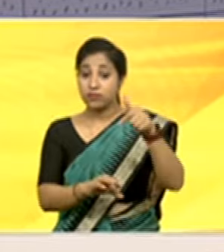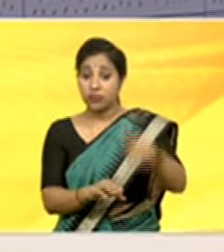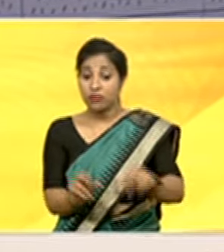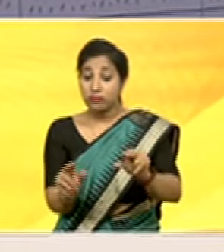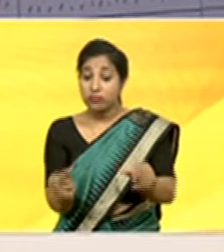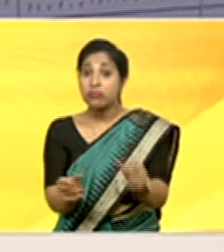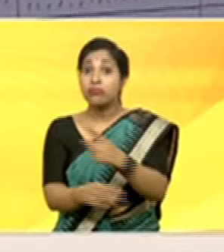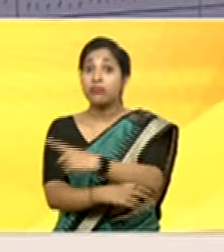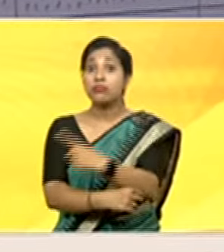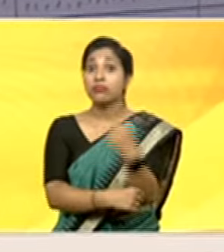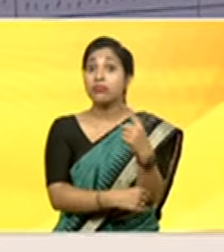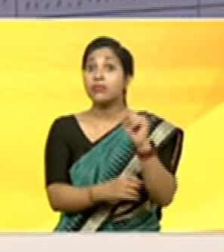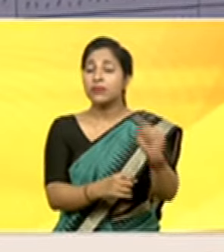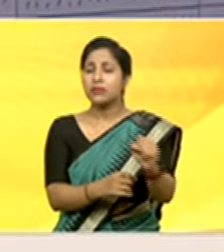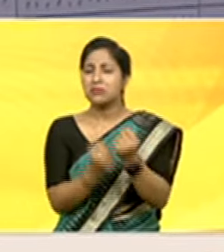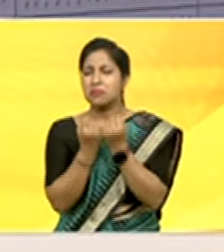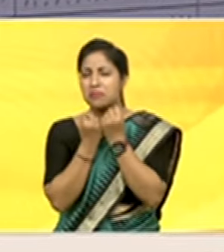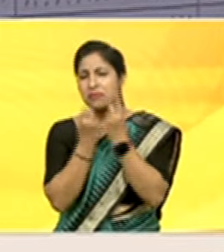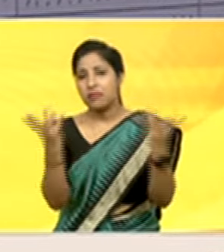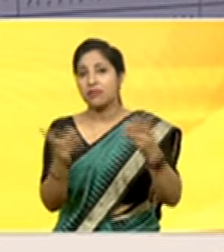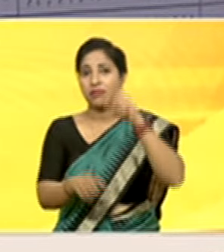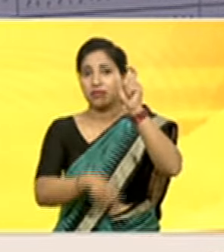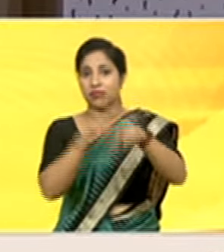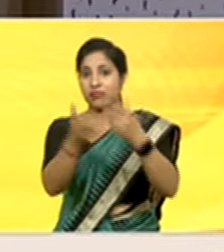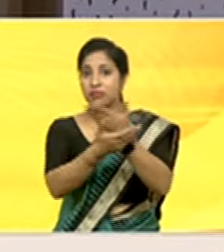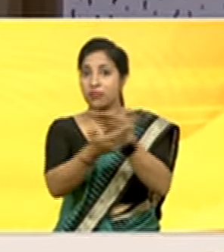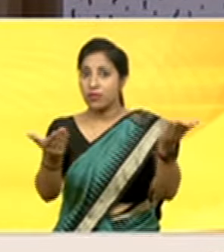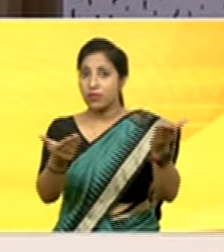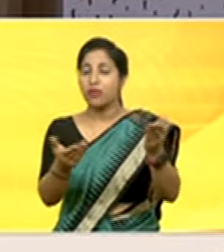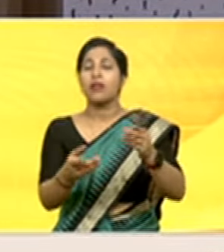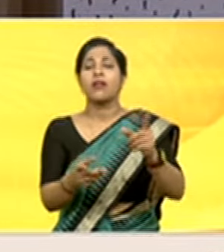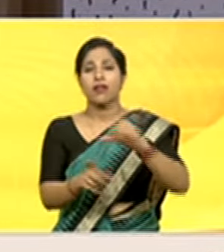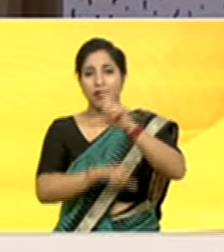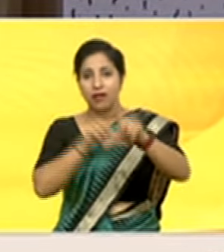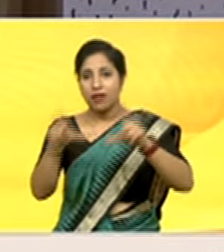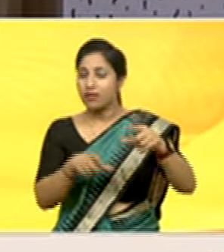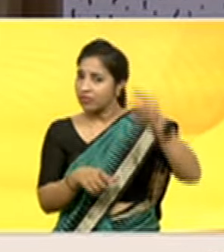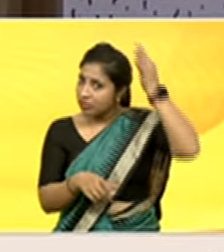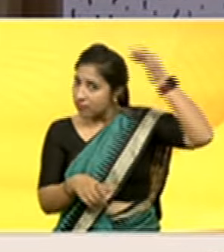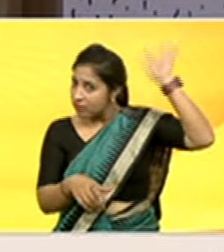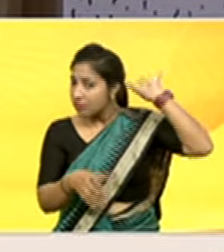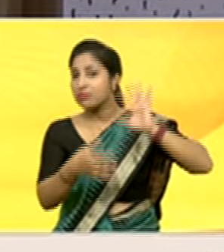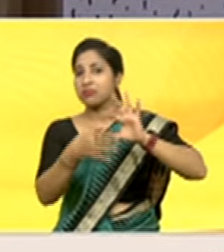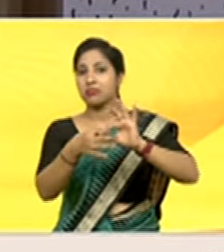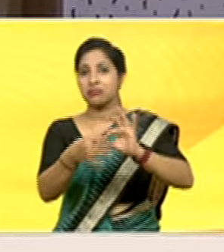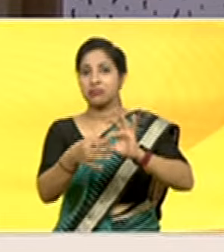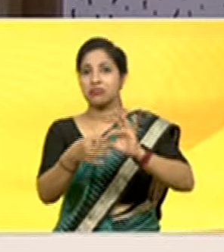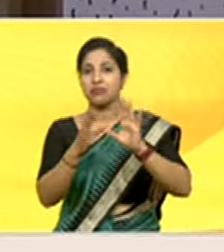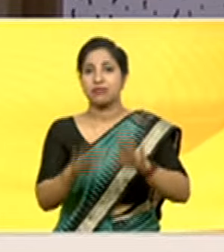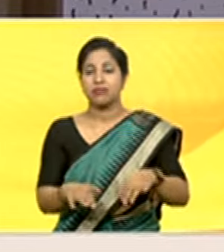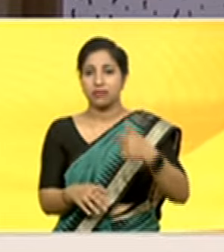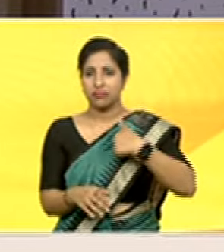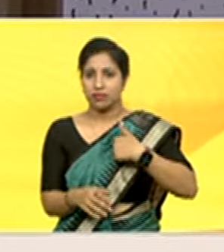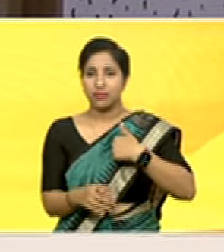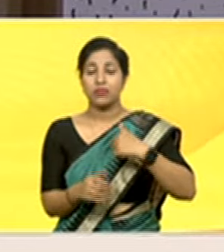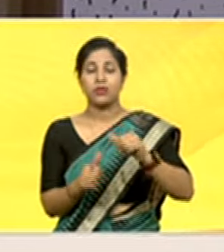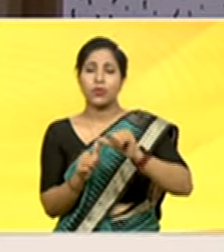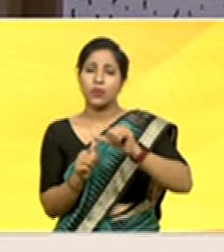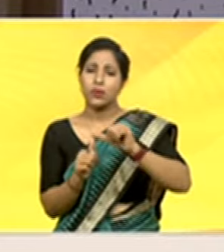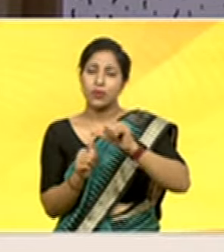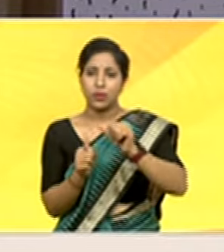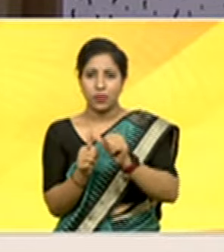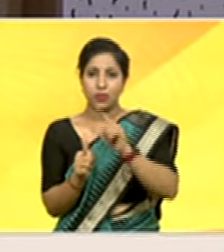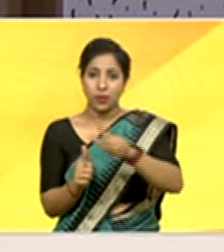बुलेटिन ने कितने ही लोगों को संस्कृत से जोड़े रखा है। मैं आल इंडिया रेडियो